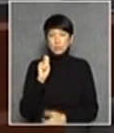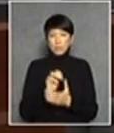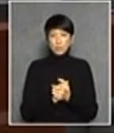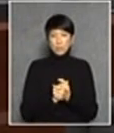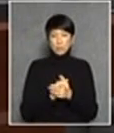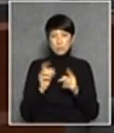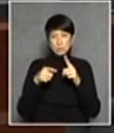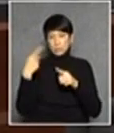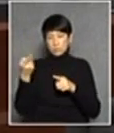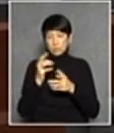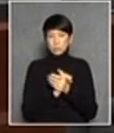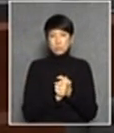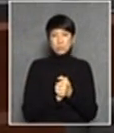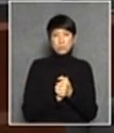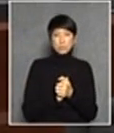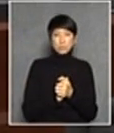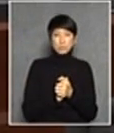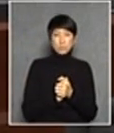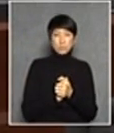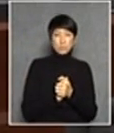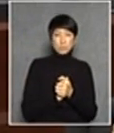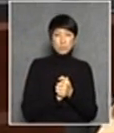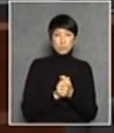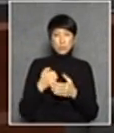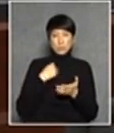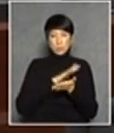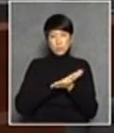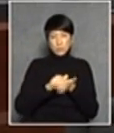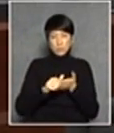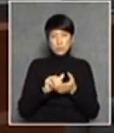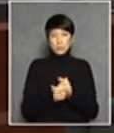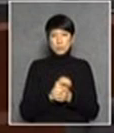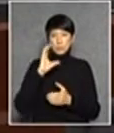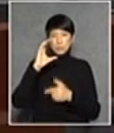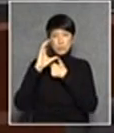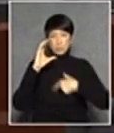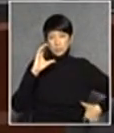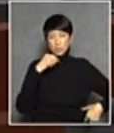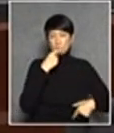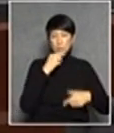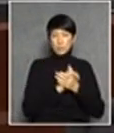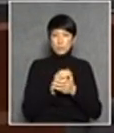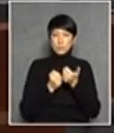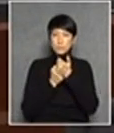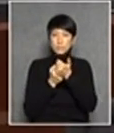回事。而我們呢就亦都好清楚，剛剛陳恆斌議員講咗呢，佢係支